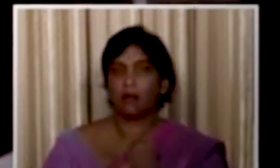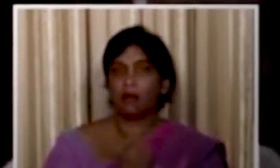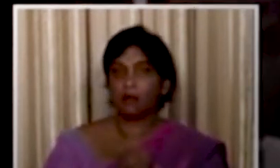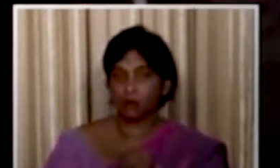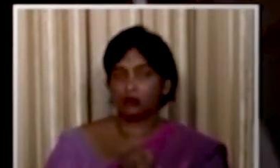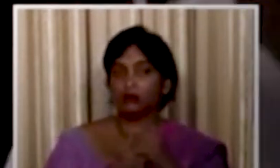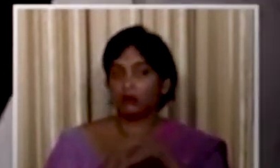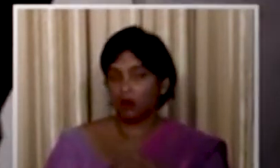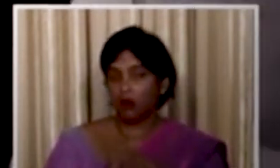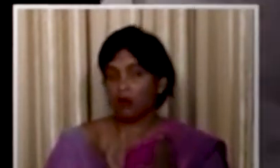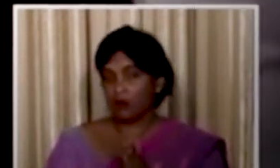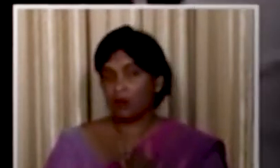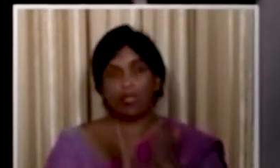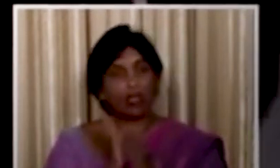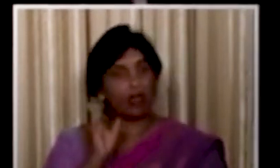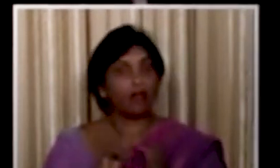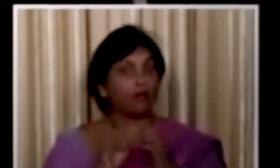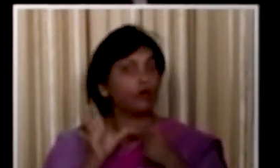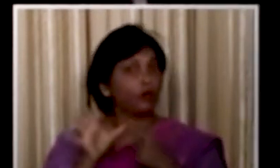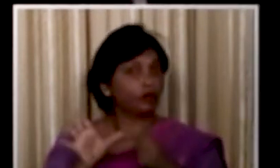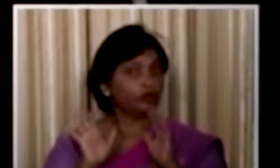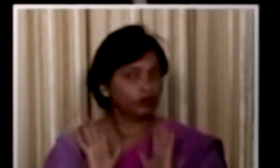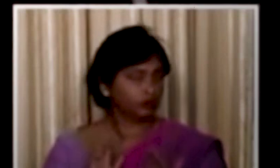பதில் கூற வேண்டும். ஏனென்றால் ஒன்று,